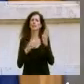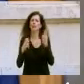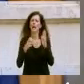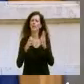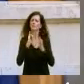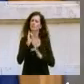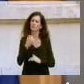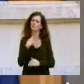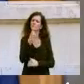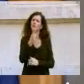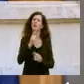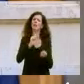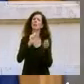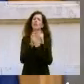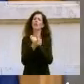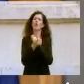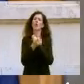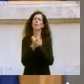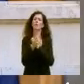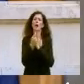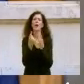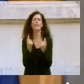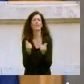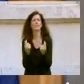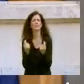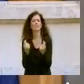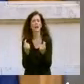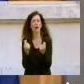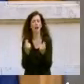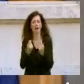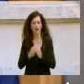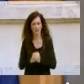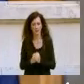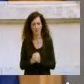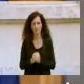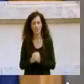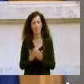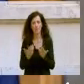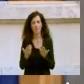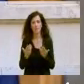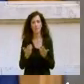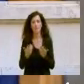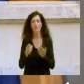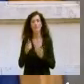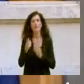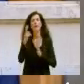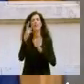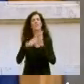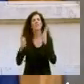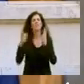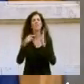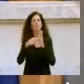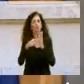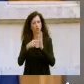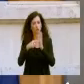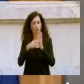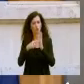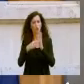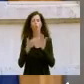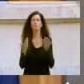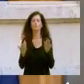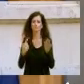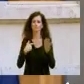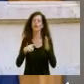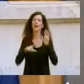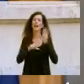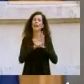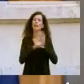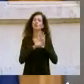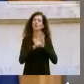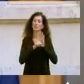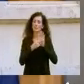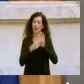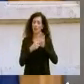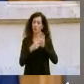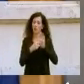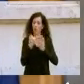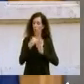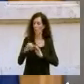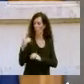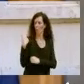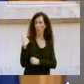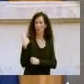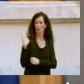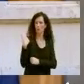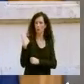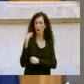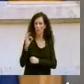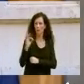fiscale e chiaro che rendere il fisco il fisco abbiamo una legislazione addirittura l'ultima riforma organica e di